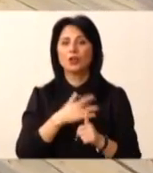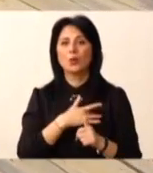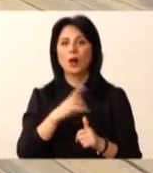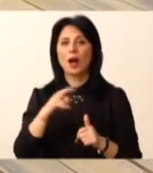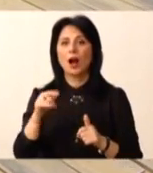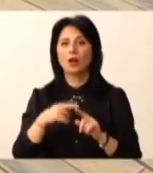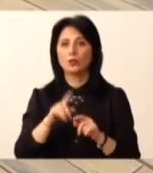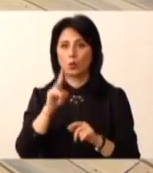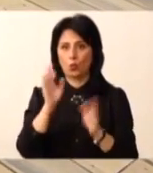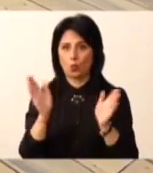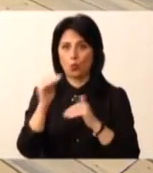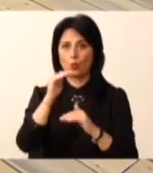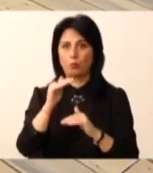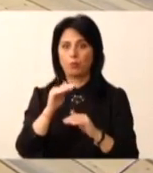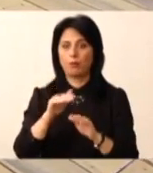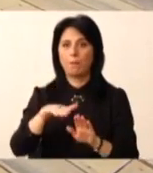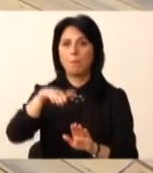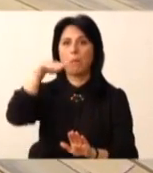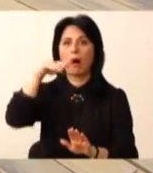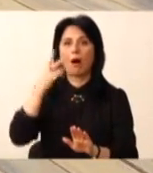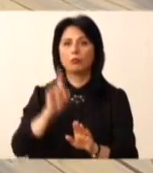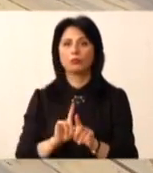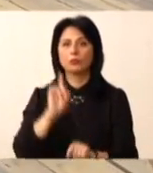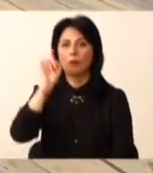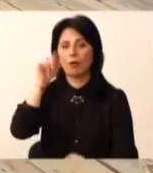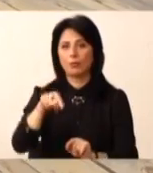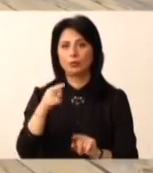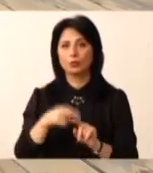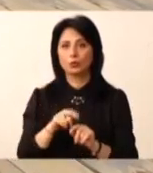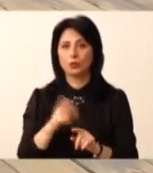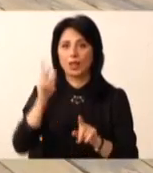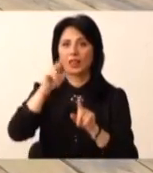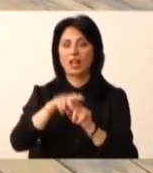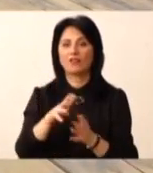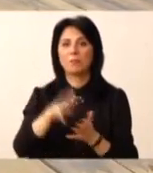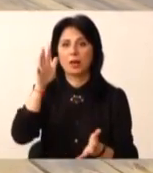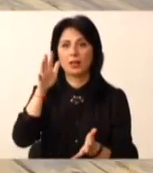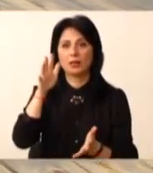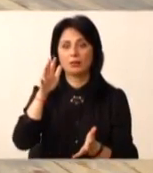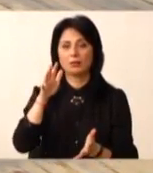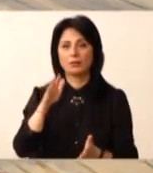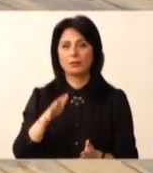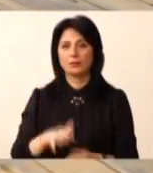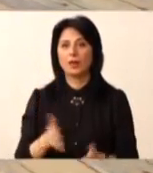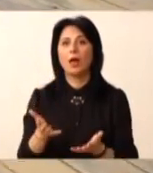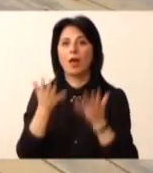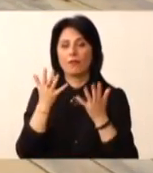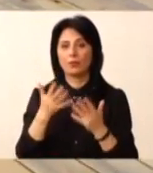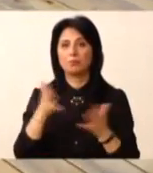იმიტომ რომ კუბზე ასვლა მოგეხსენებათ არის ბევრად უფრო მაღალი ნაბიჯი, შესაბამისად დატვირთვა იქნება ბევრად უფრო